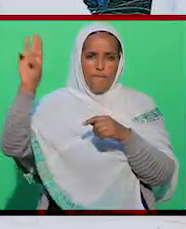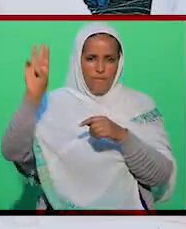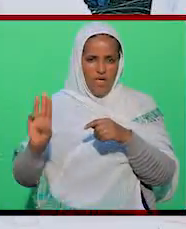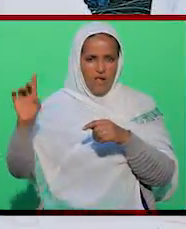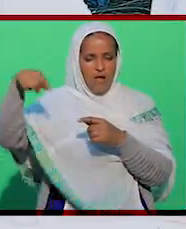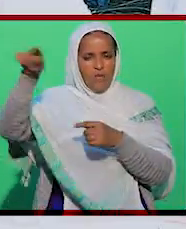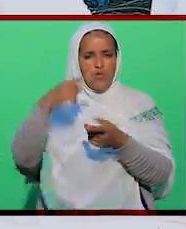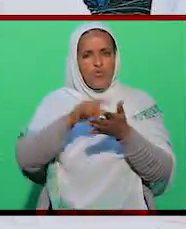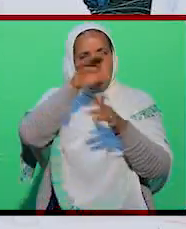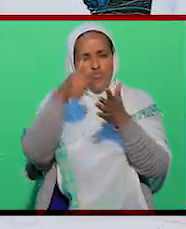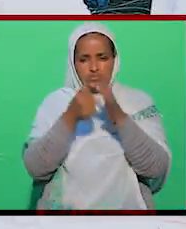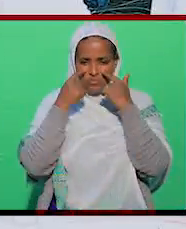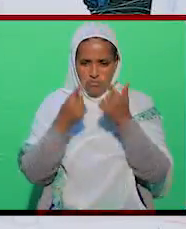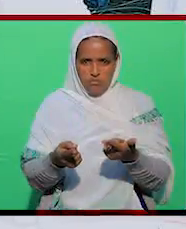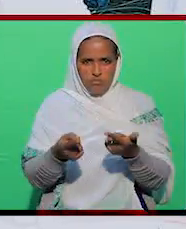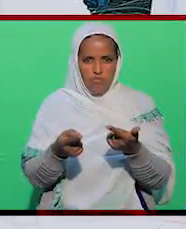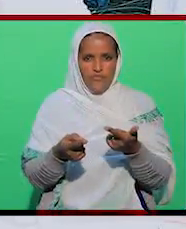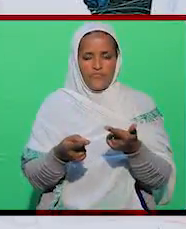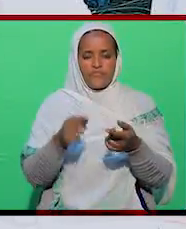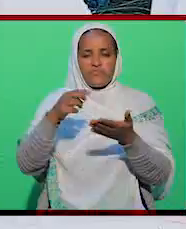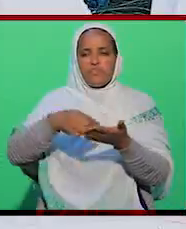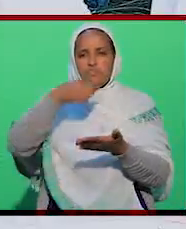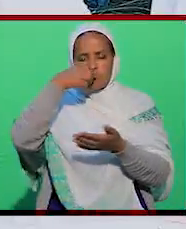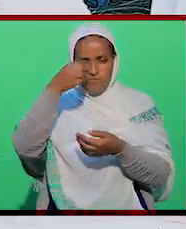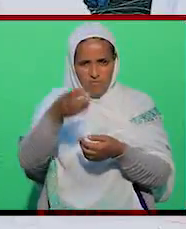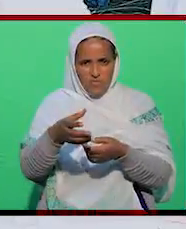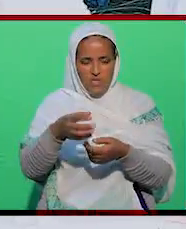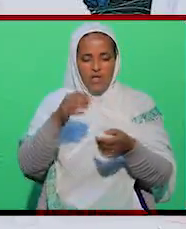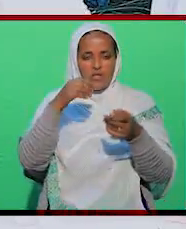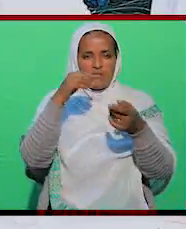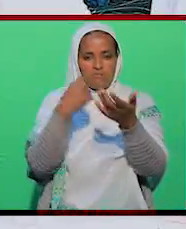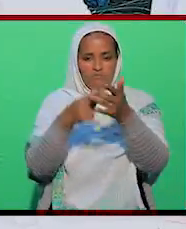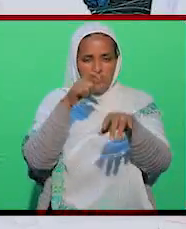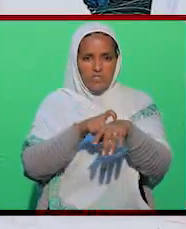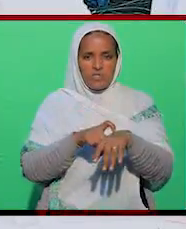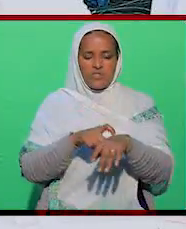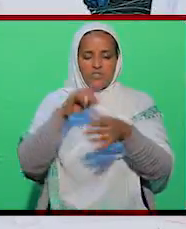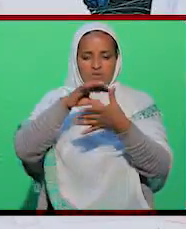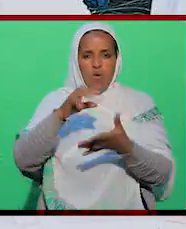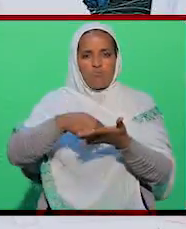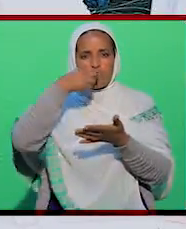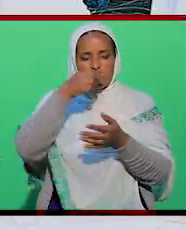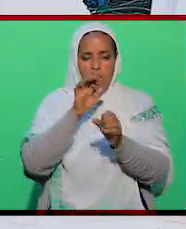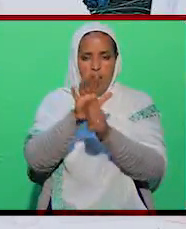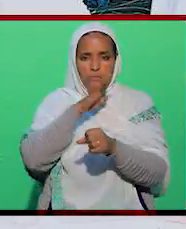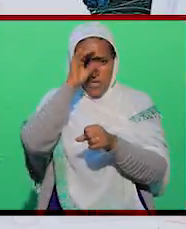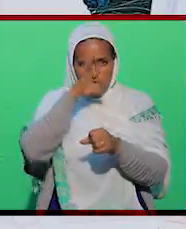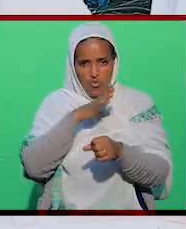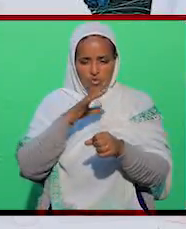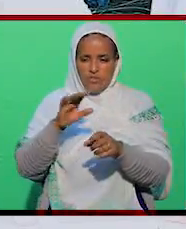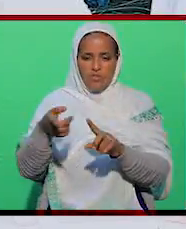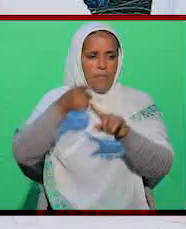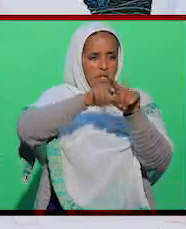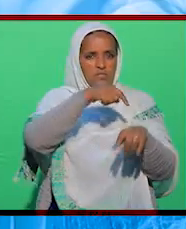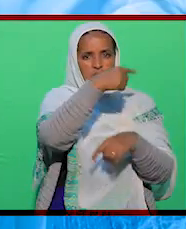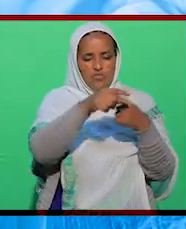የሰው ሁለንተናው ይታያቸዋል እና ቀድሰው ያቆርባሉ ሲቀድሱ ስጋውን ደሙን ለመቀበል ያልበቃ ሰው